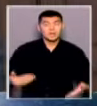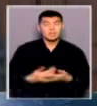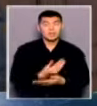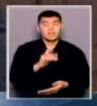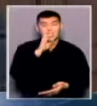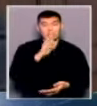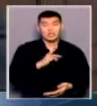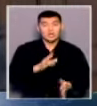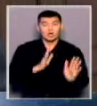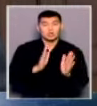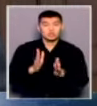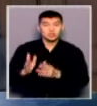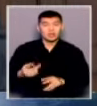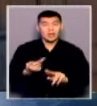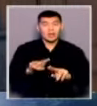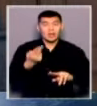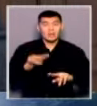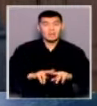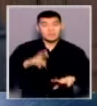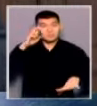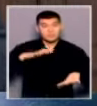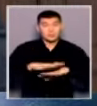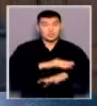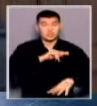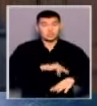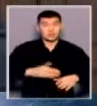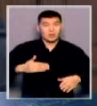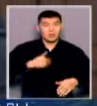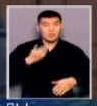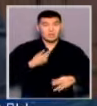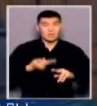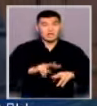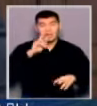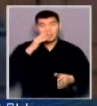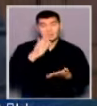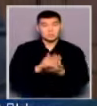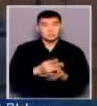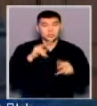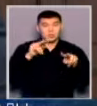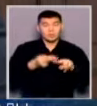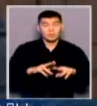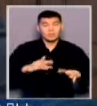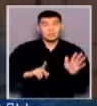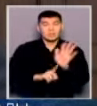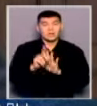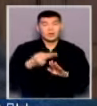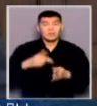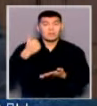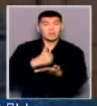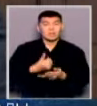жүйесі бірден мемлекеттік аппараттың жұмысын тиімді етеді деген қате көзқарас. Бұл ең алдымен